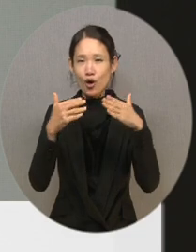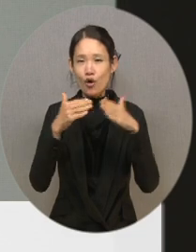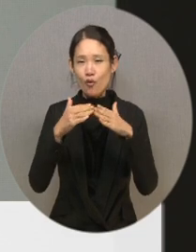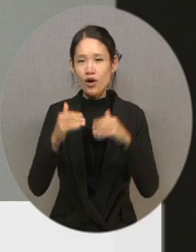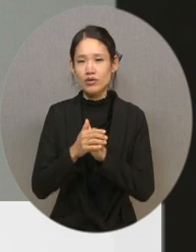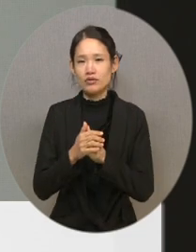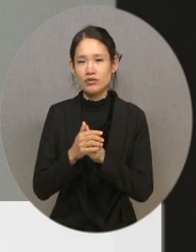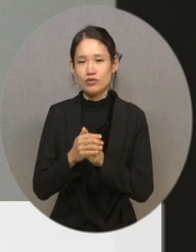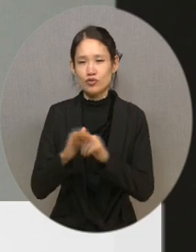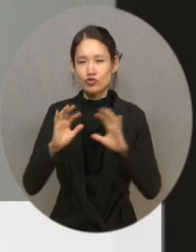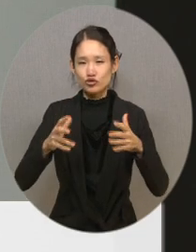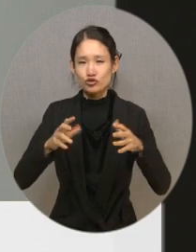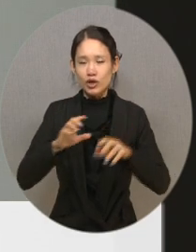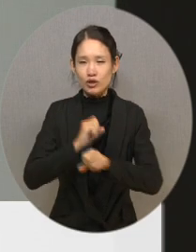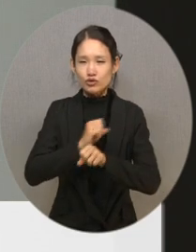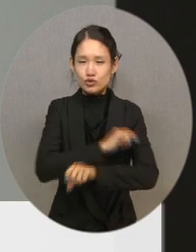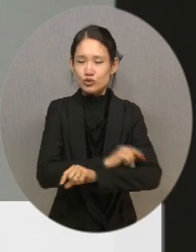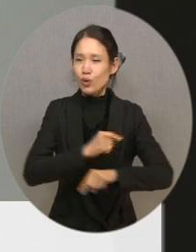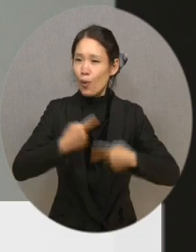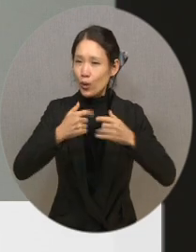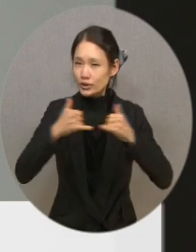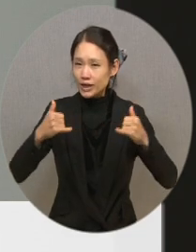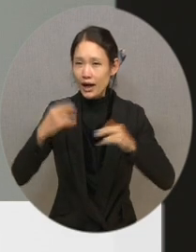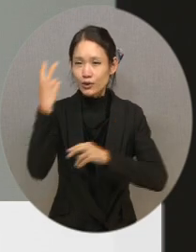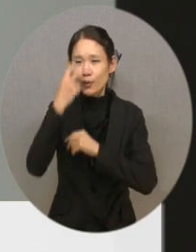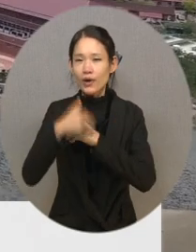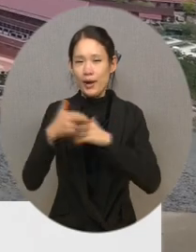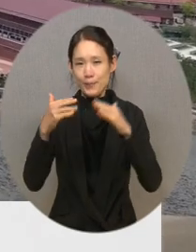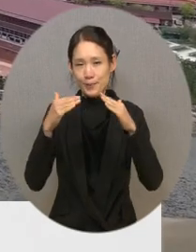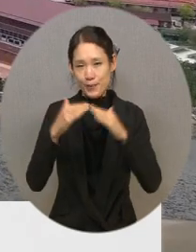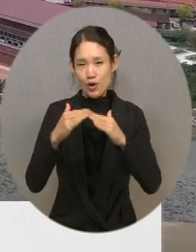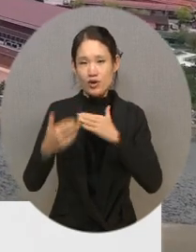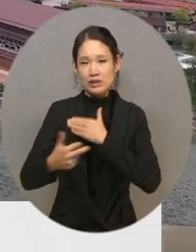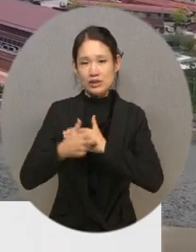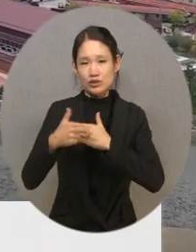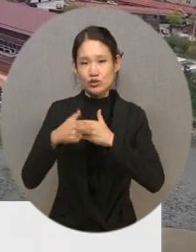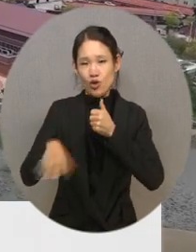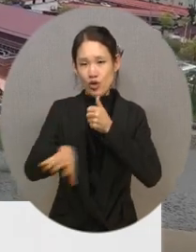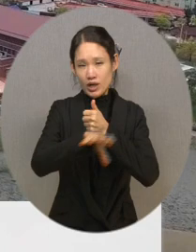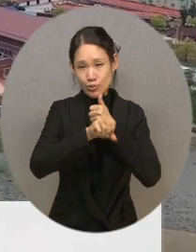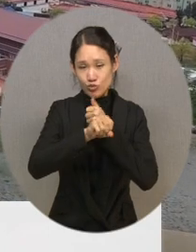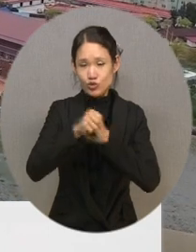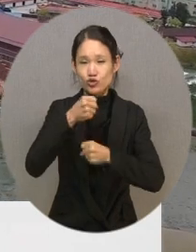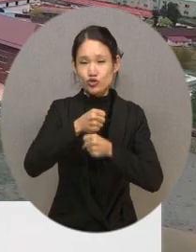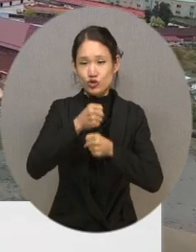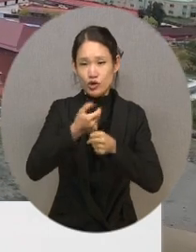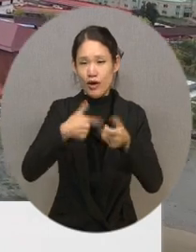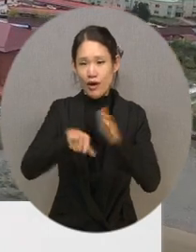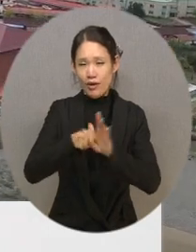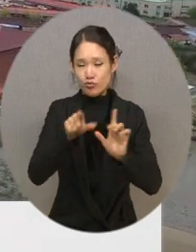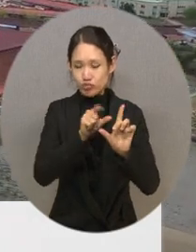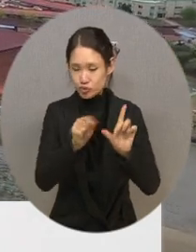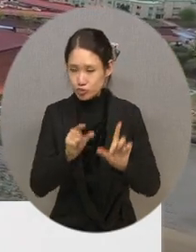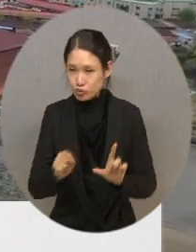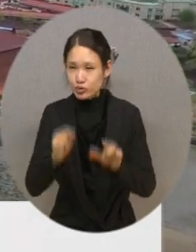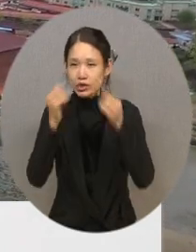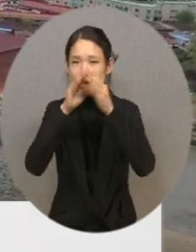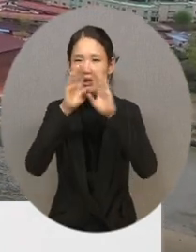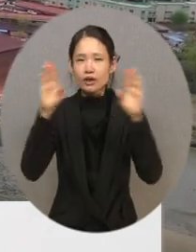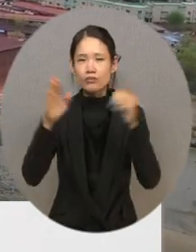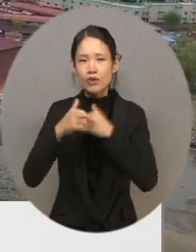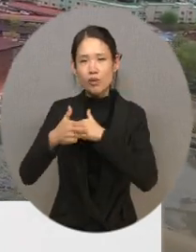대학병원급 분원이나 국가유공자 요양병원 같은 의료 인프라 구축과 함께 부분 개방과 관리권 이관이 제한됐지만 병원은 추진